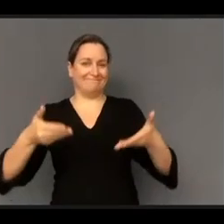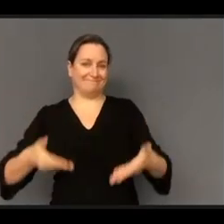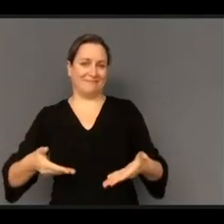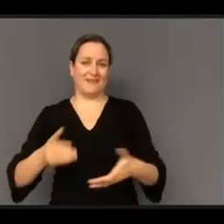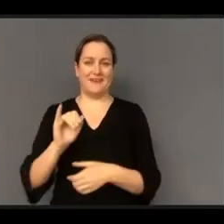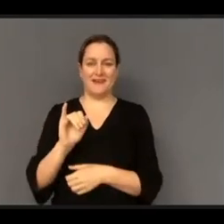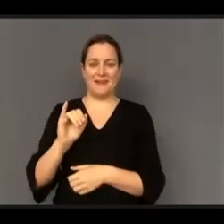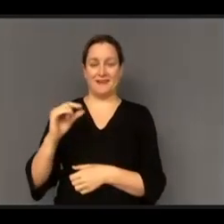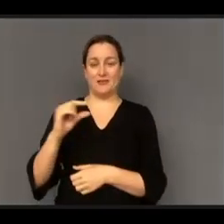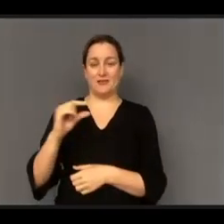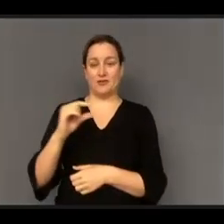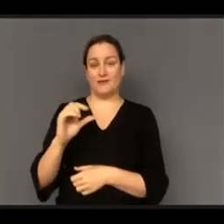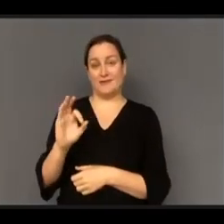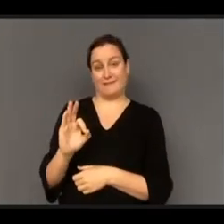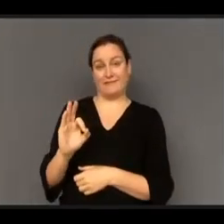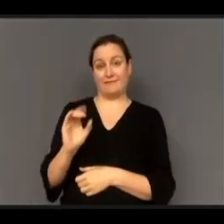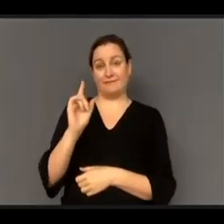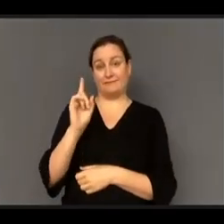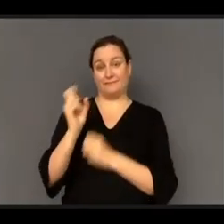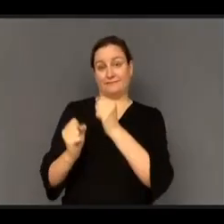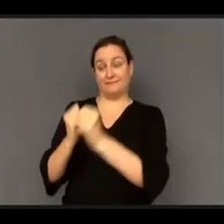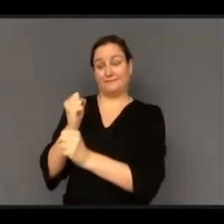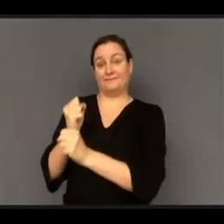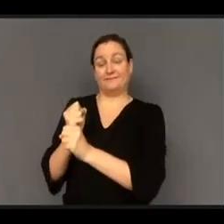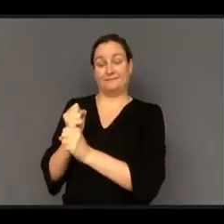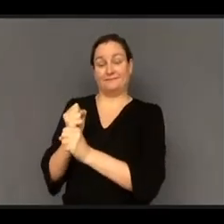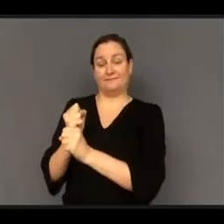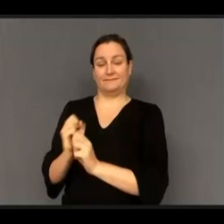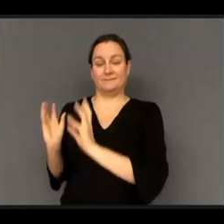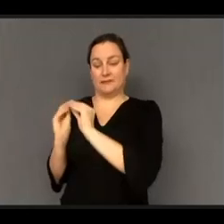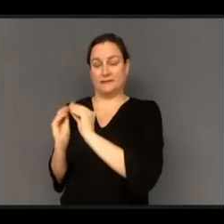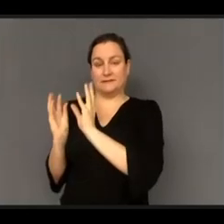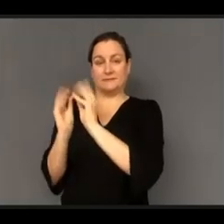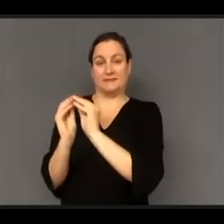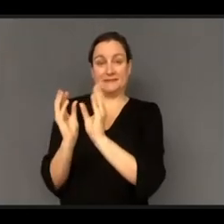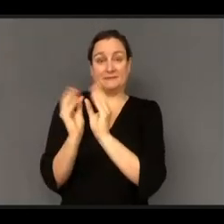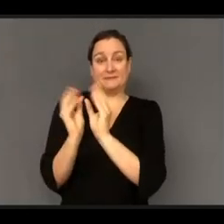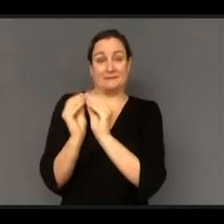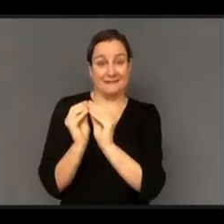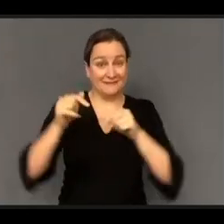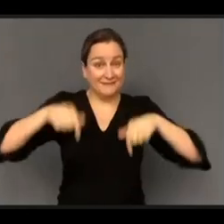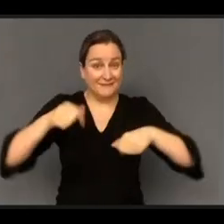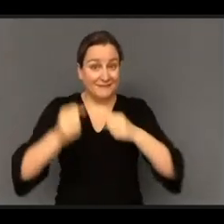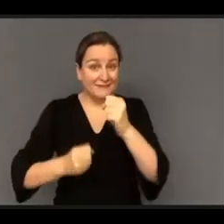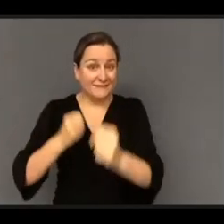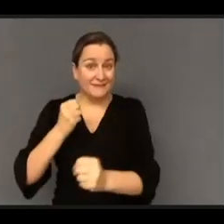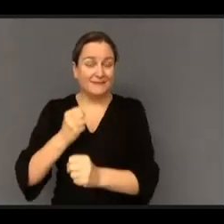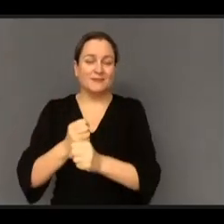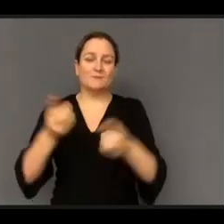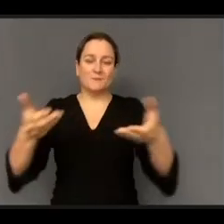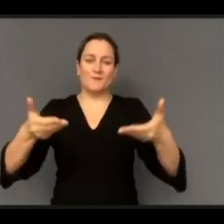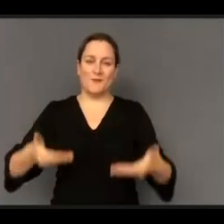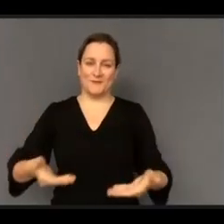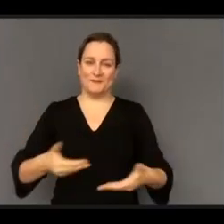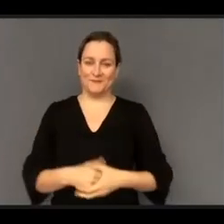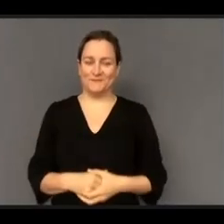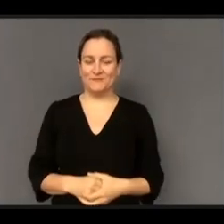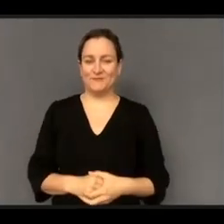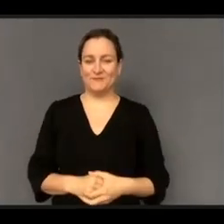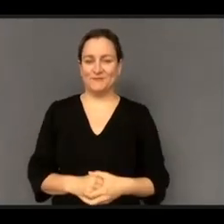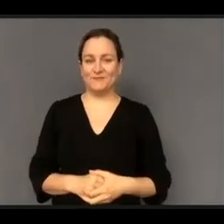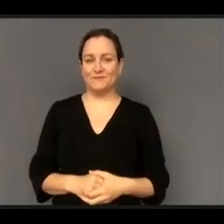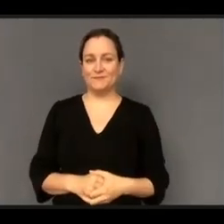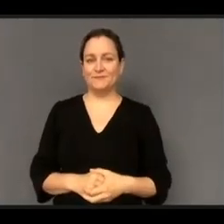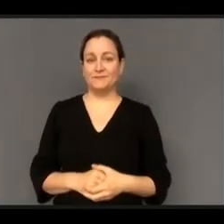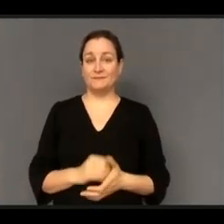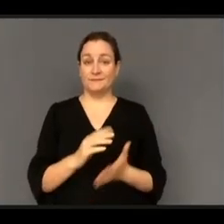我が国が今回初めてホスト国として会議を開催し、こうして皆様をお迎えできることを大変嬉しく思っています。インターネットをはじめとするデジタル技術は、 世界中の人々の経済活